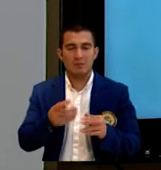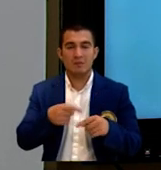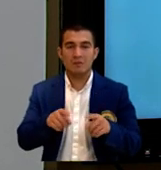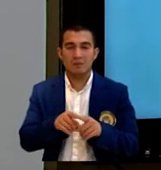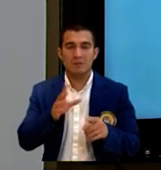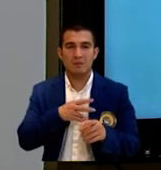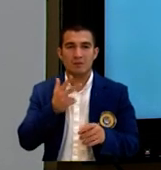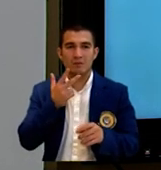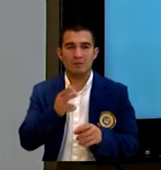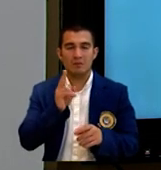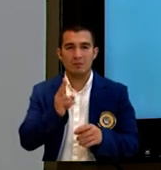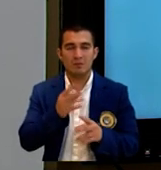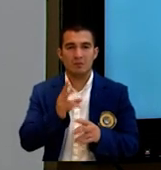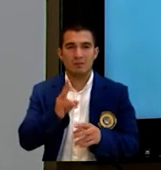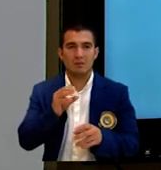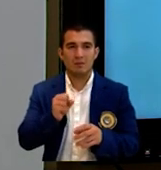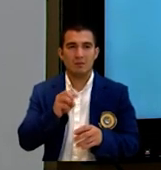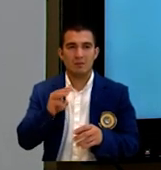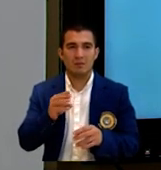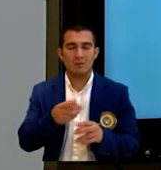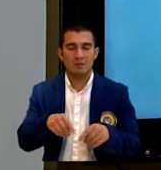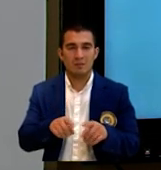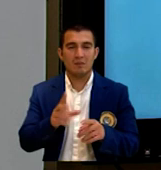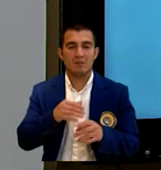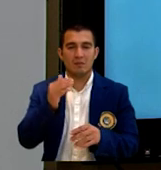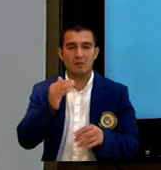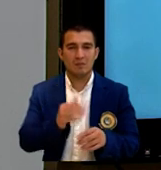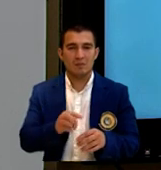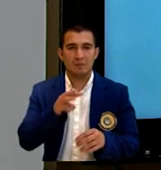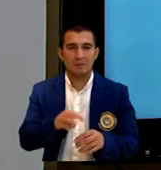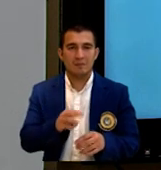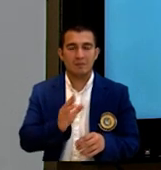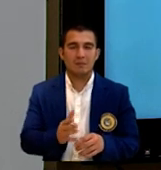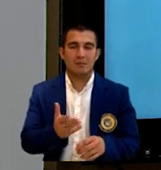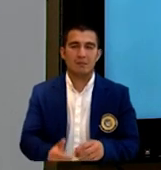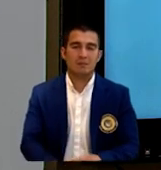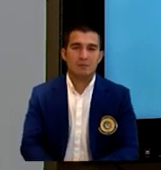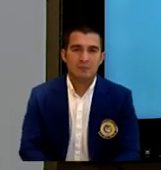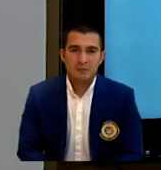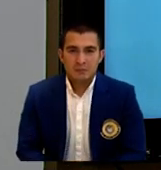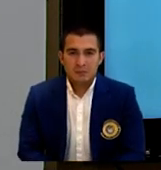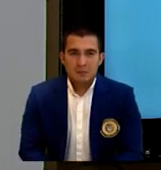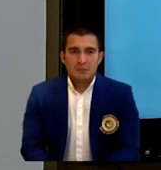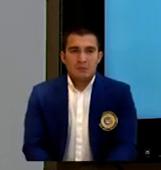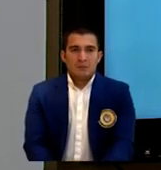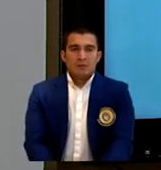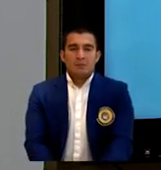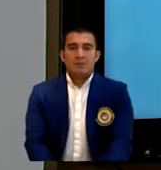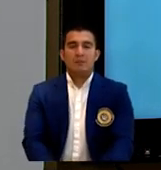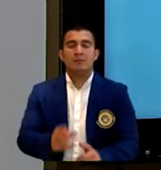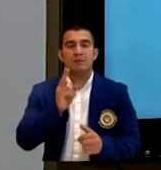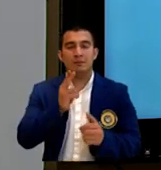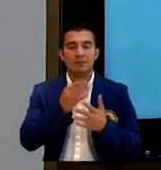Shunda 3k n Avogadro ko'paytirilgan T taqsim molar massa bo'ladi. Demak, K Boltzmann